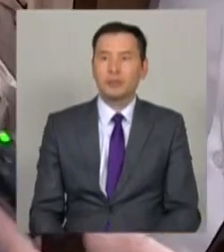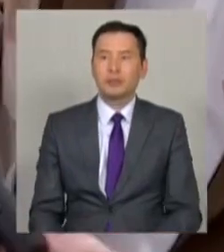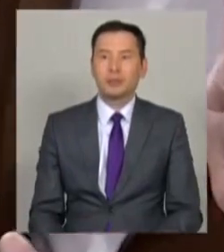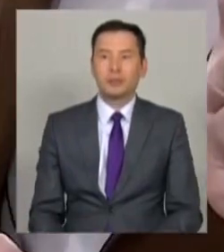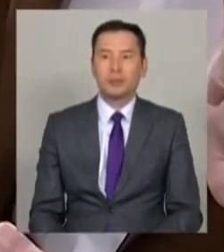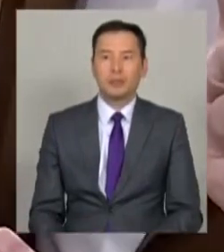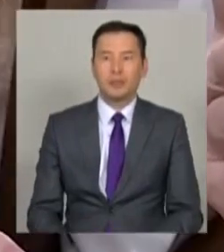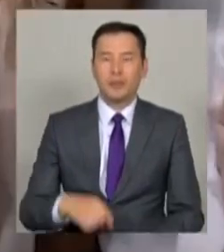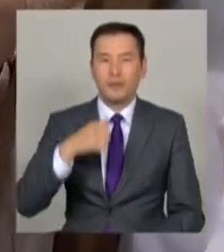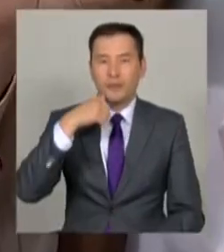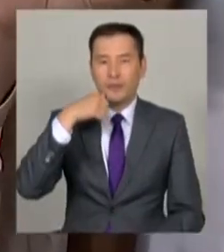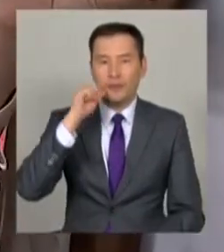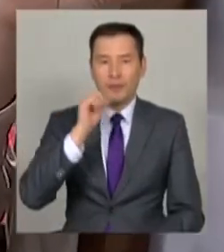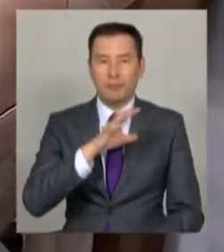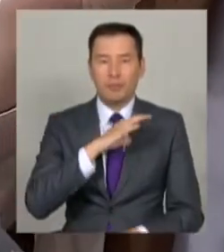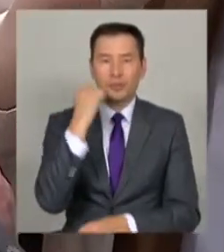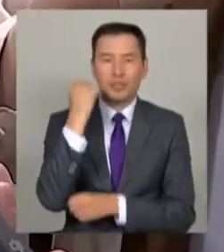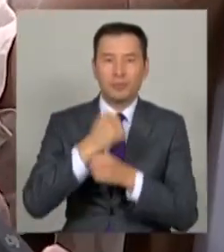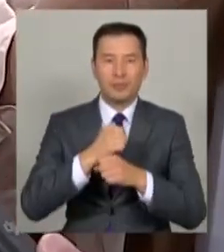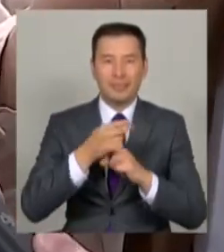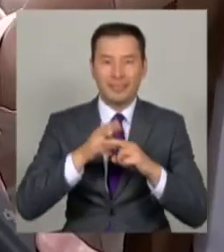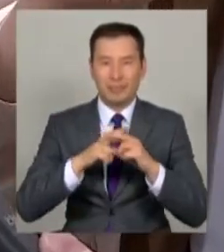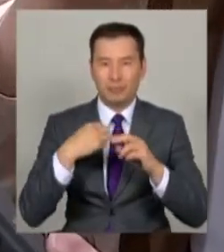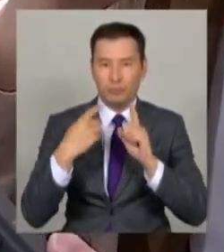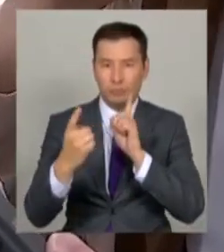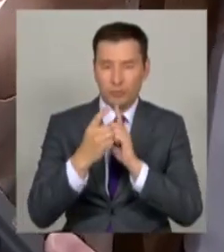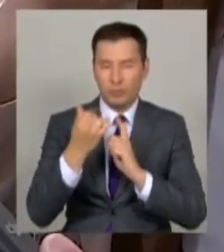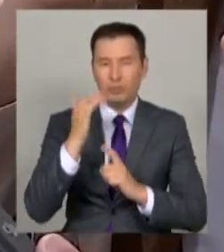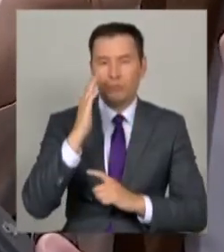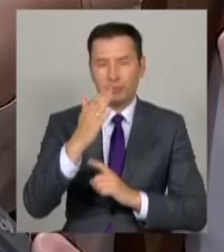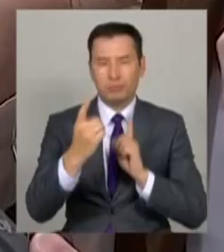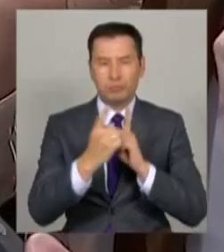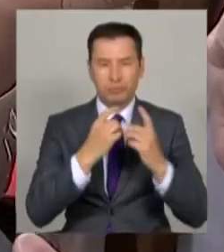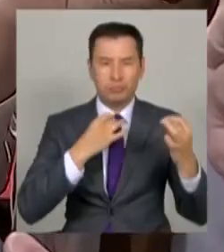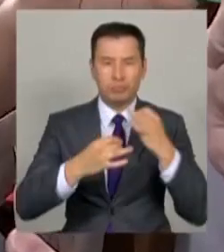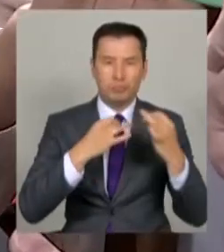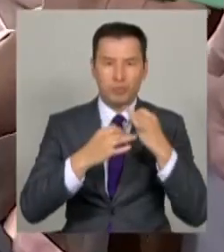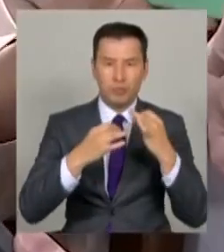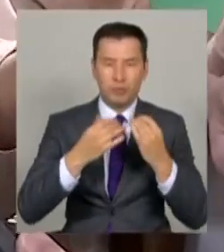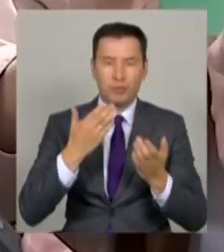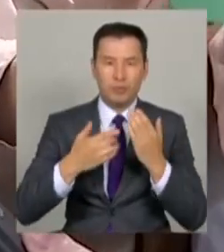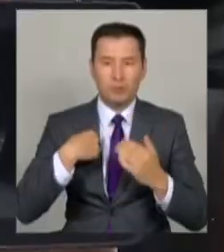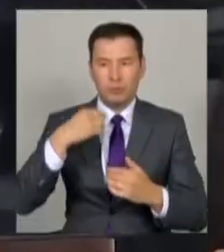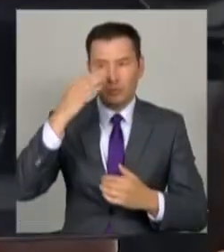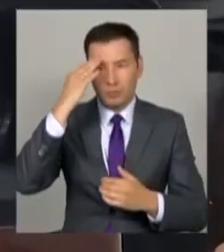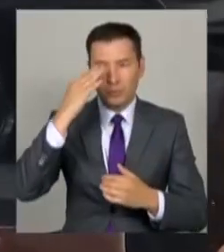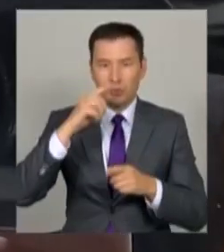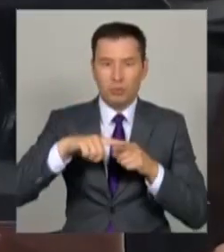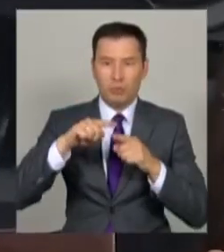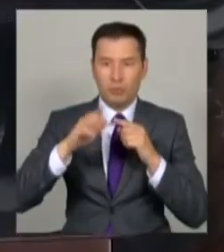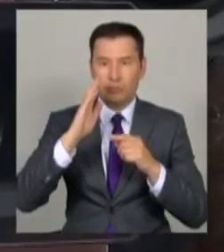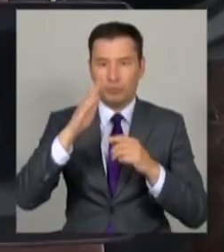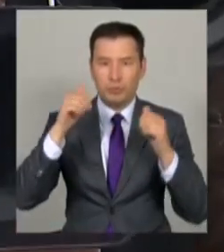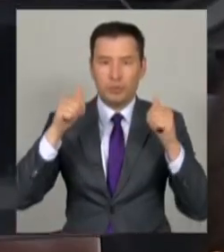Вчера я, значит, встречалась с работодателями, сегодня мы будем встречаться еще раз с рынком. Я думаю, очень скоро мы уже придем к определенному консенсусу.